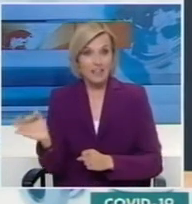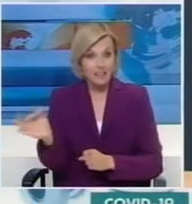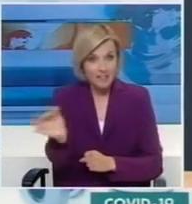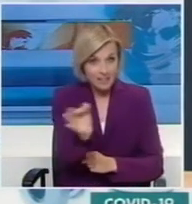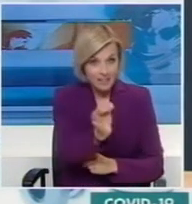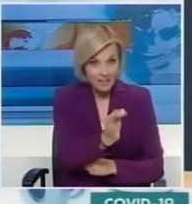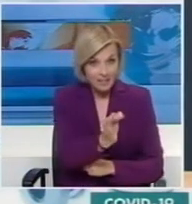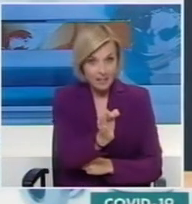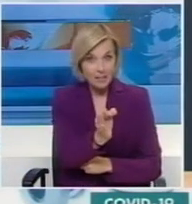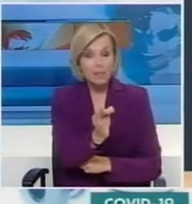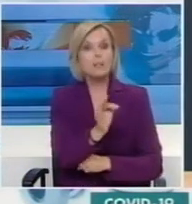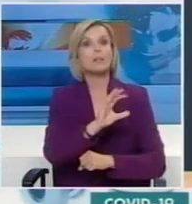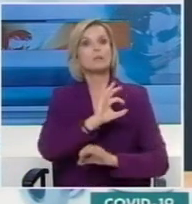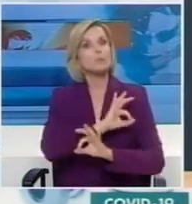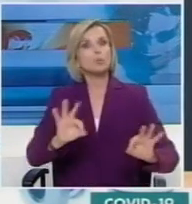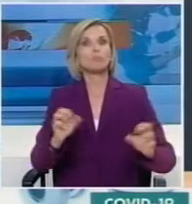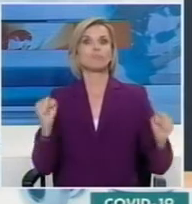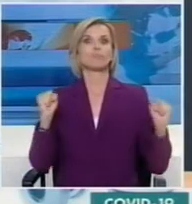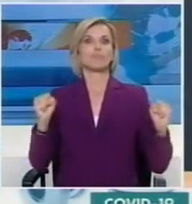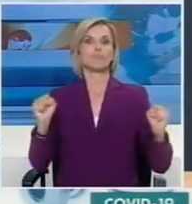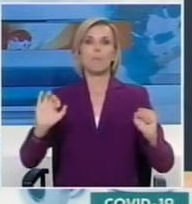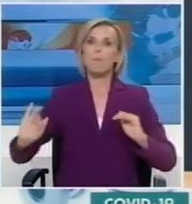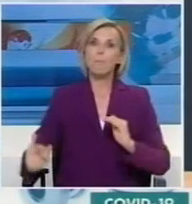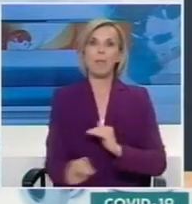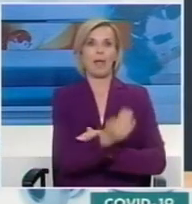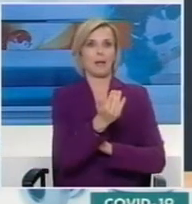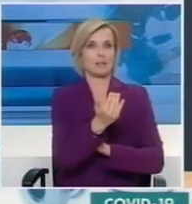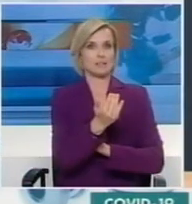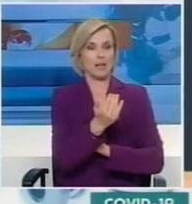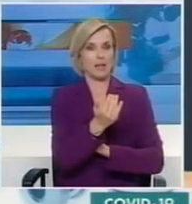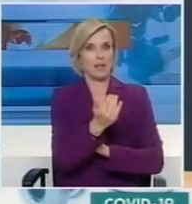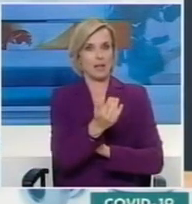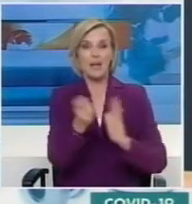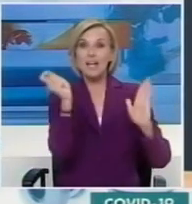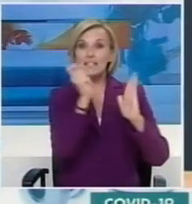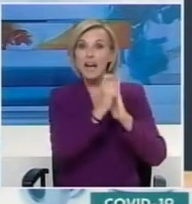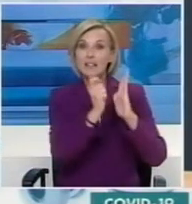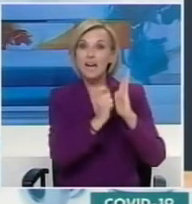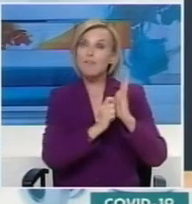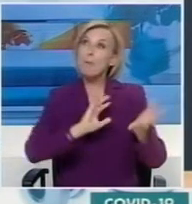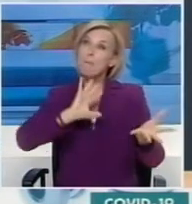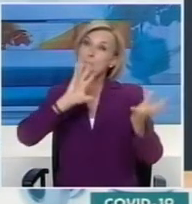τον ιό, ανέρωσαν, έγιναν καλά. Έχουν καταγραφεί παγκοσμίως